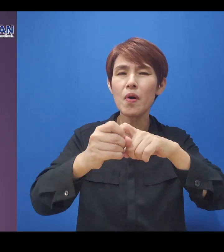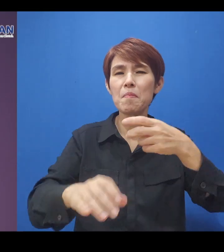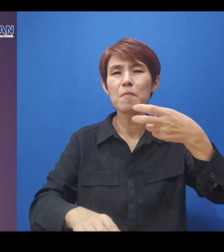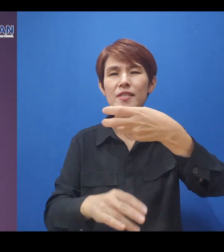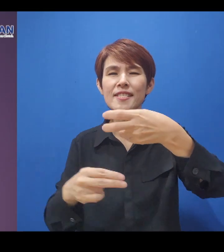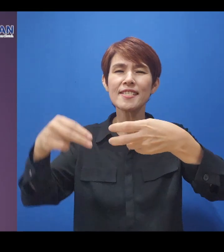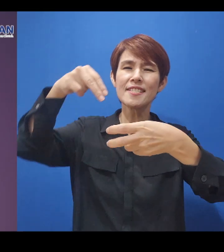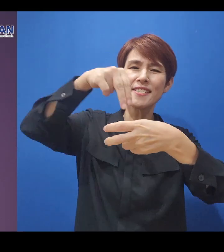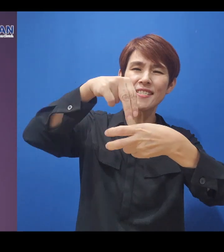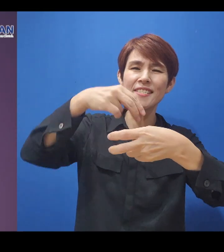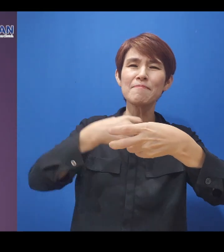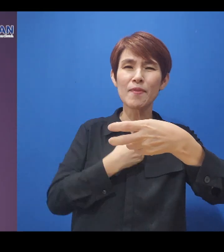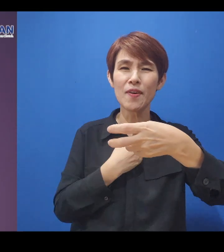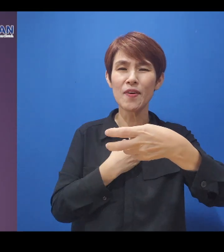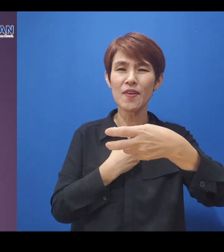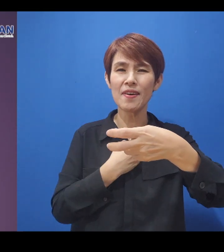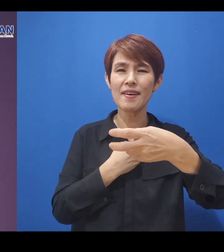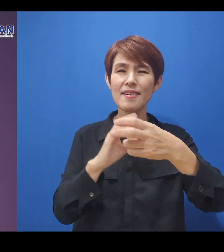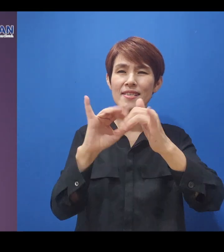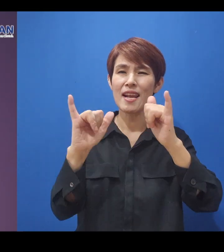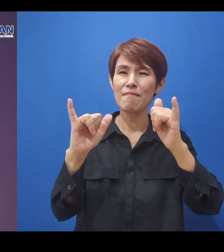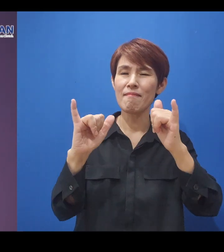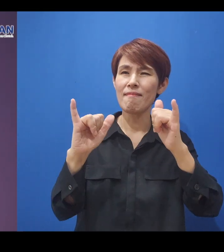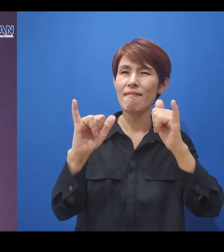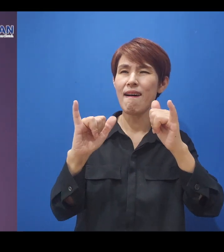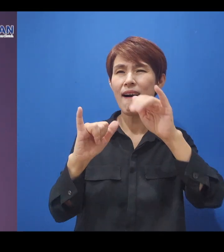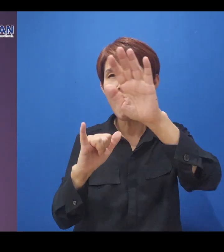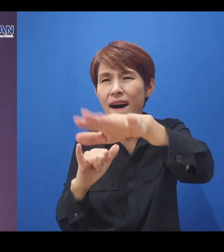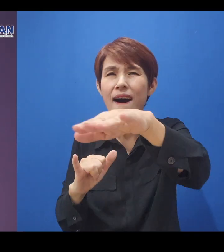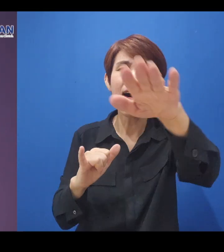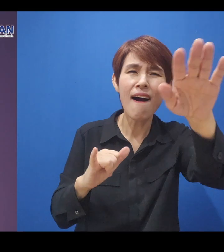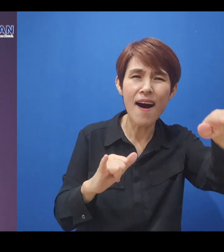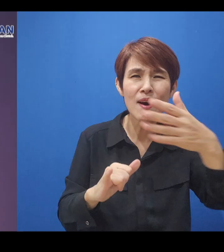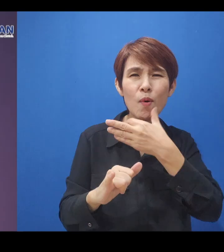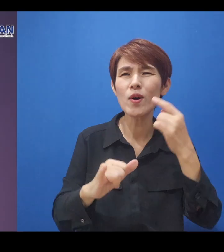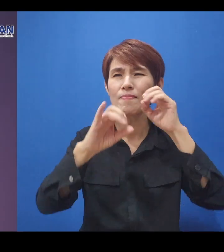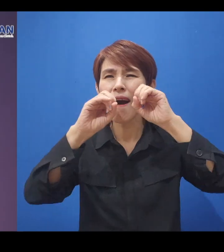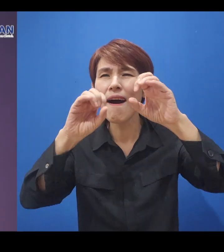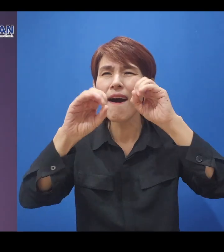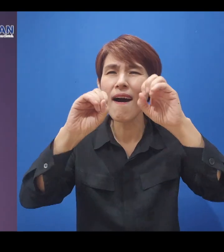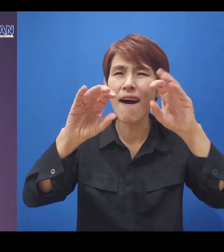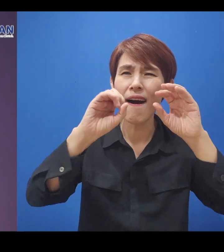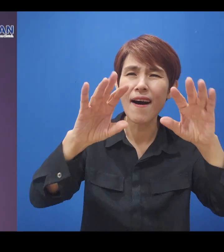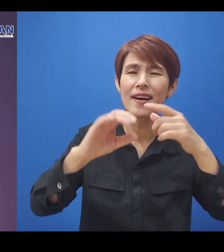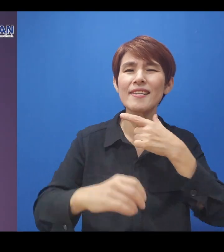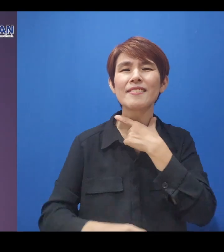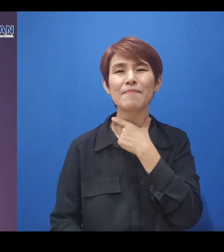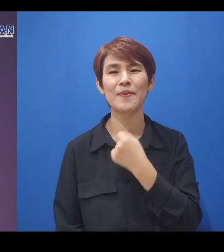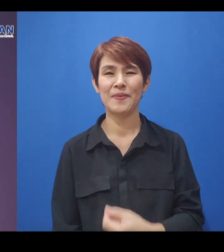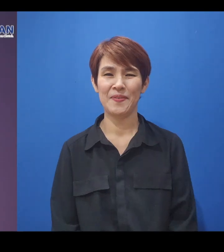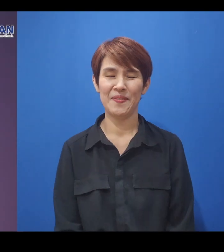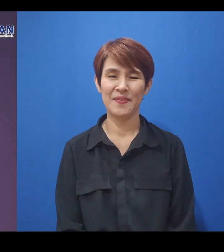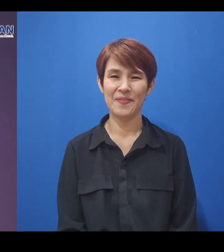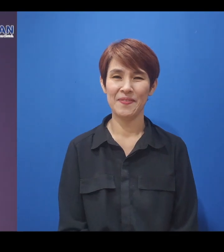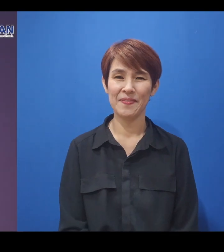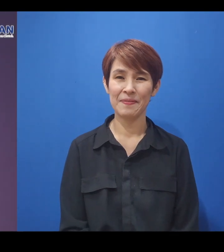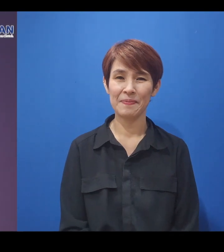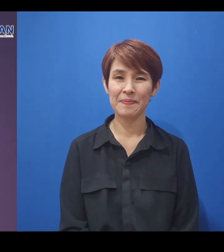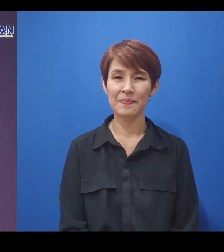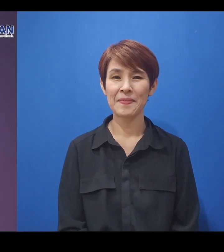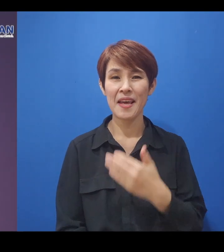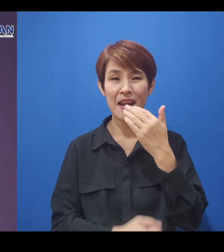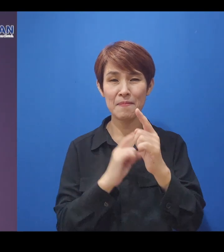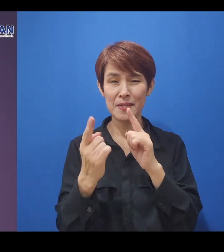막 뛰어가고요. 깜짝깜짝 놀래가지고 이 예수님을 전하지 않을 수가 없어서 자꾸 놀래며